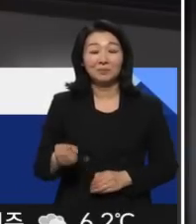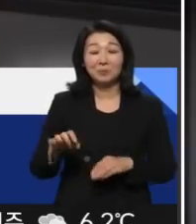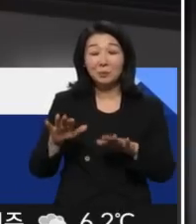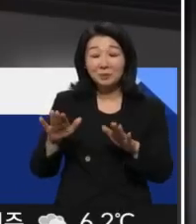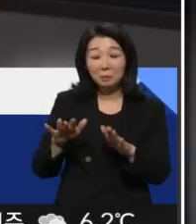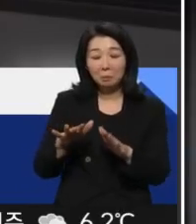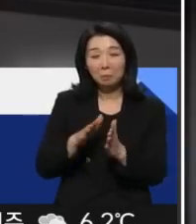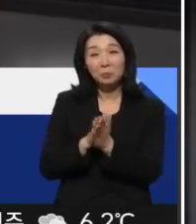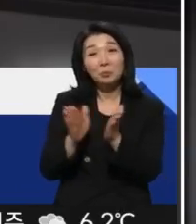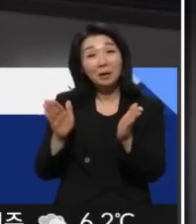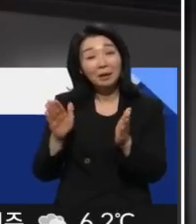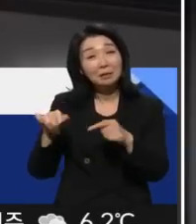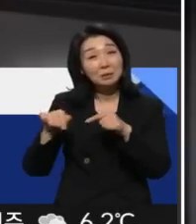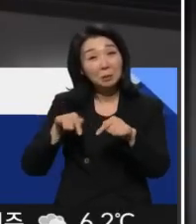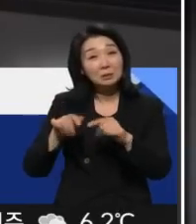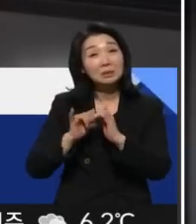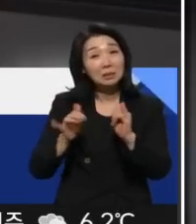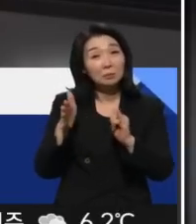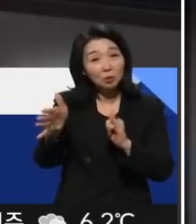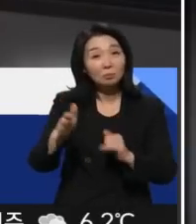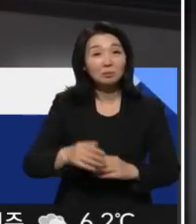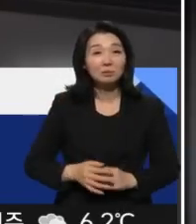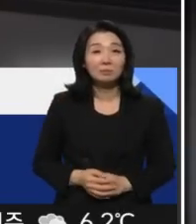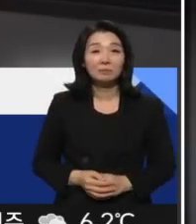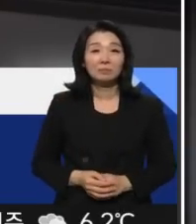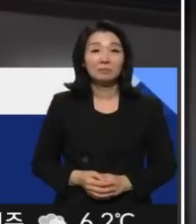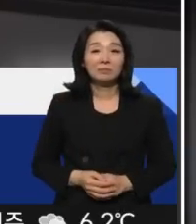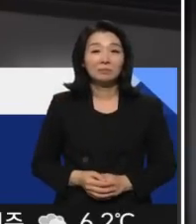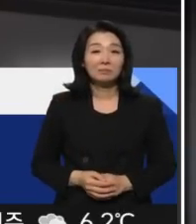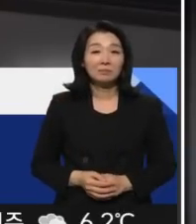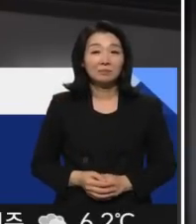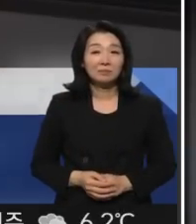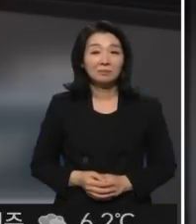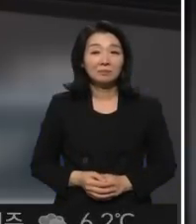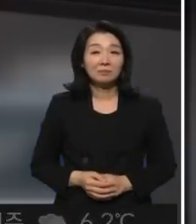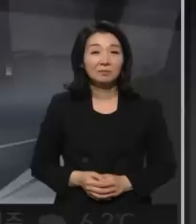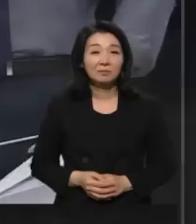출발하는 그런 정치인이 될 것이고 전도가 유망하다고 보죠.